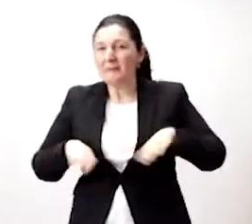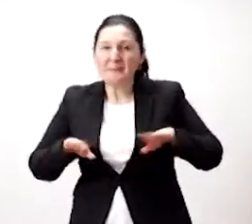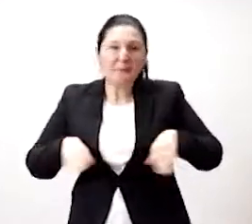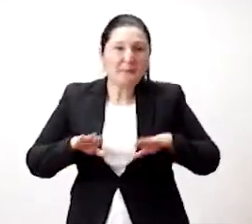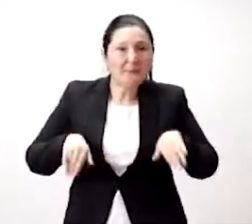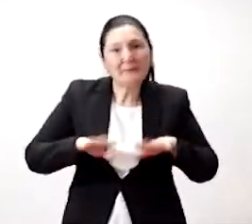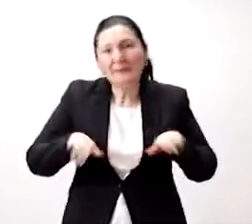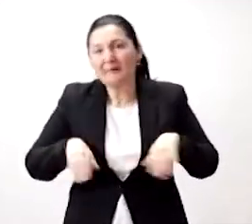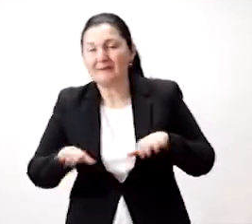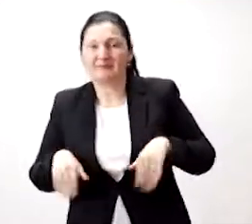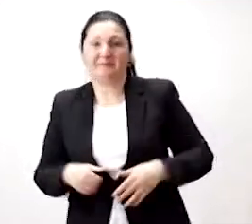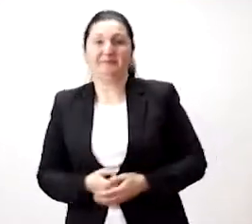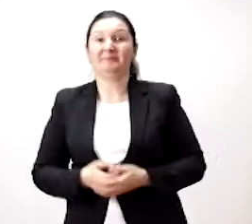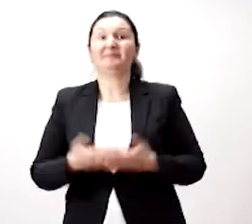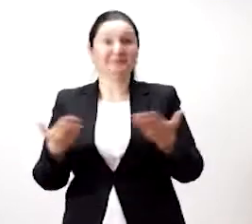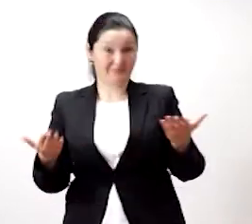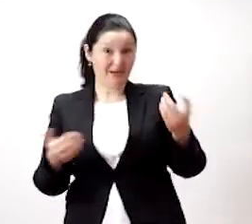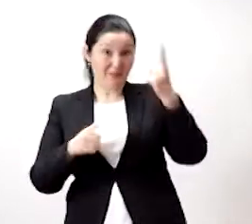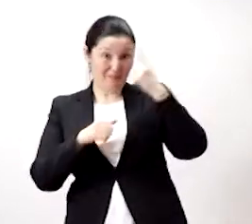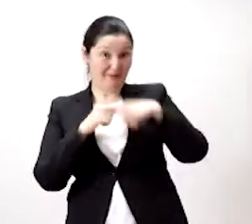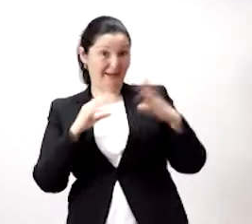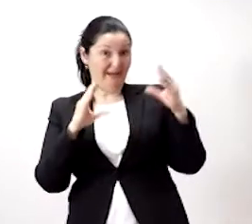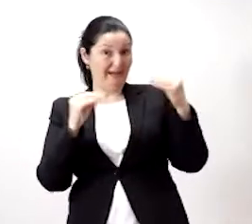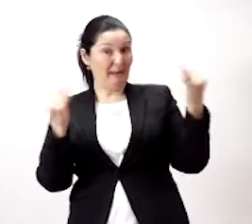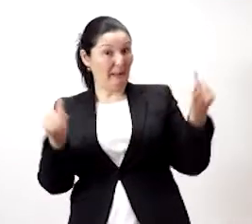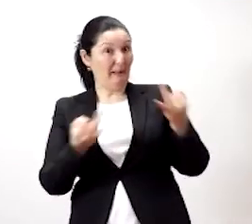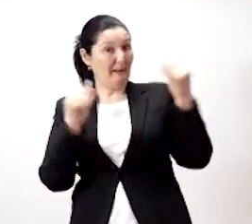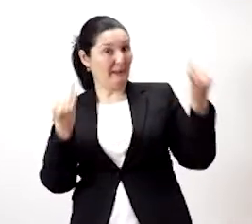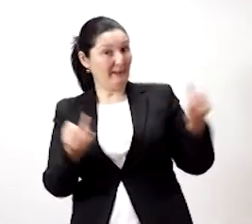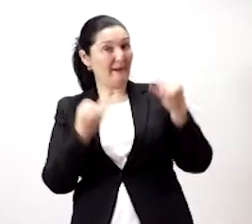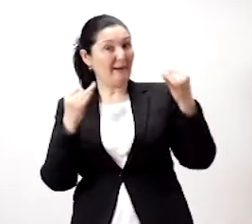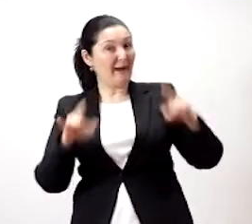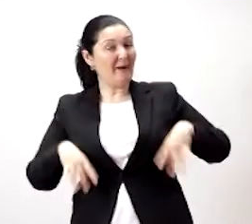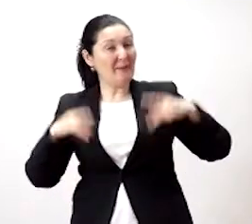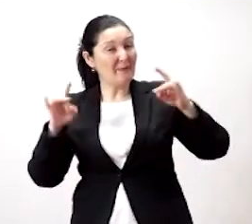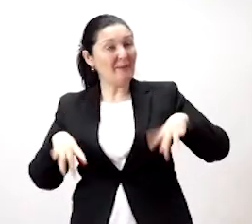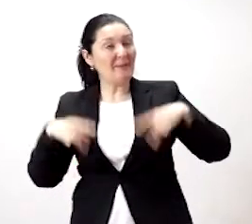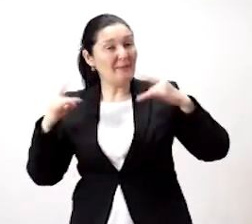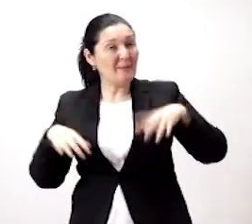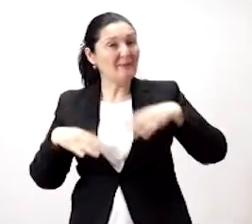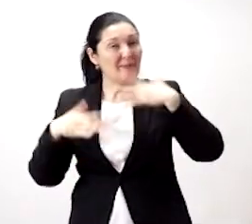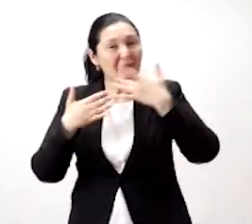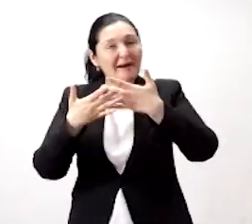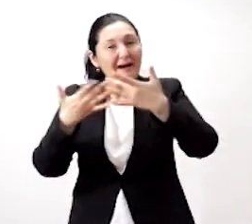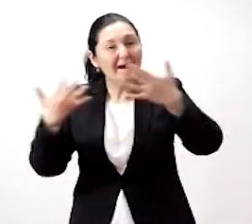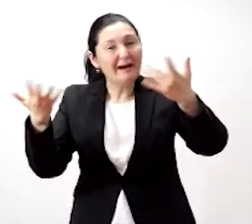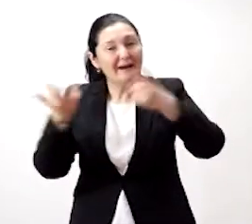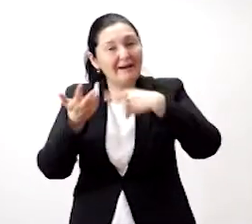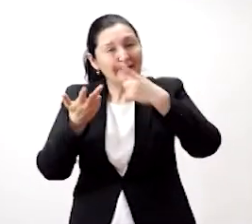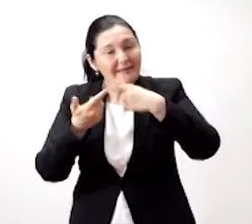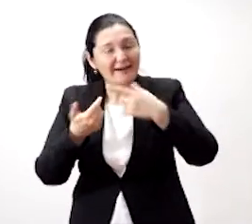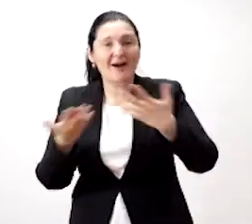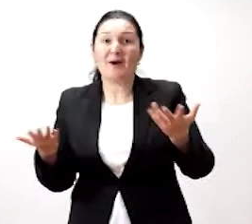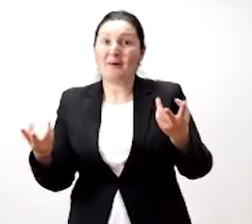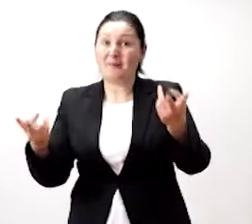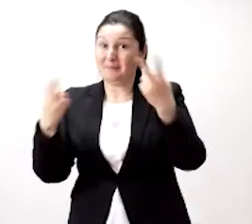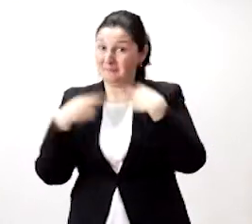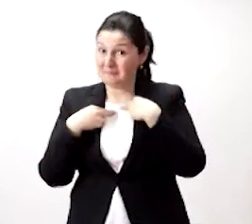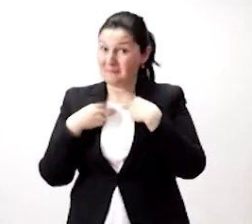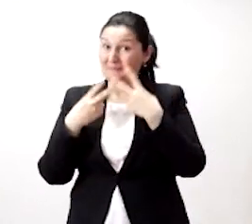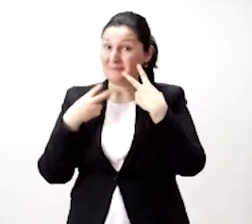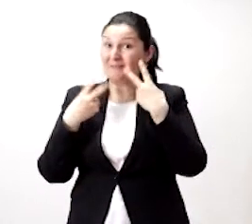аҷиб. Ҷой, акнун фаҳмидӣ, ки барои чӣ сайёҳон ба Австралия бисёр меоянд? Фаҳмидам, онҳо моро дидан